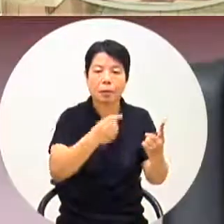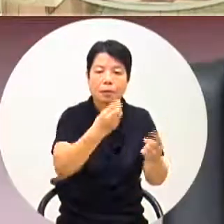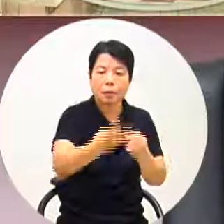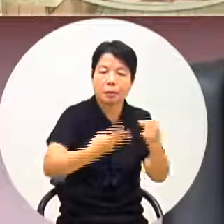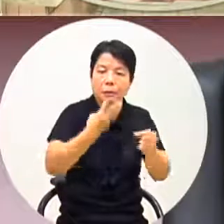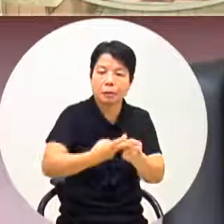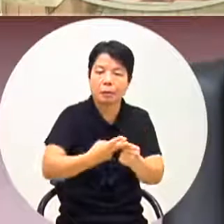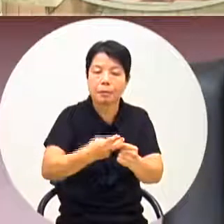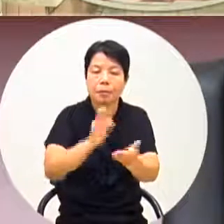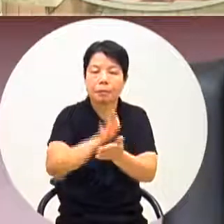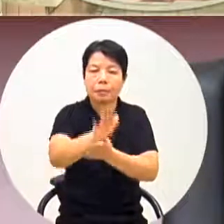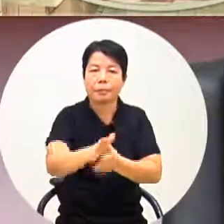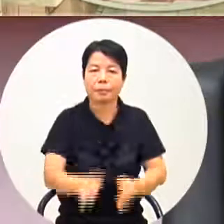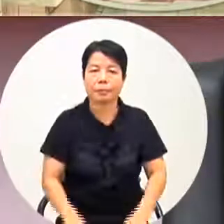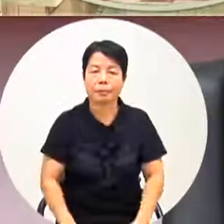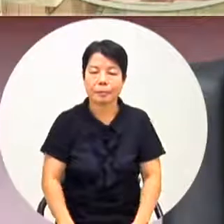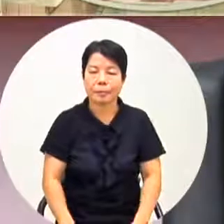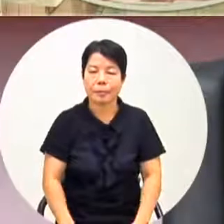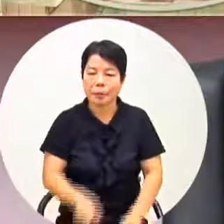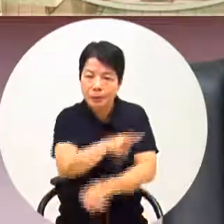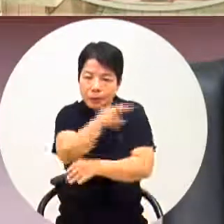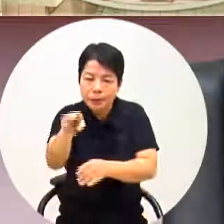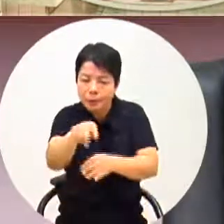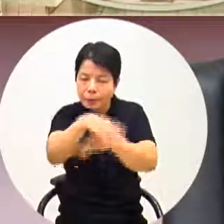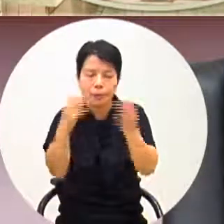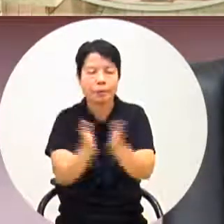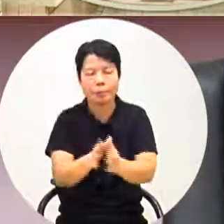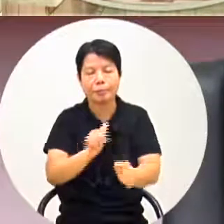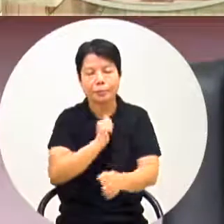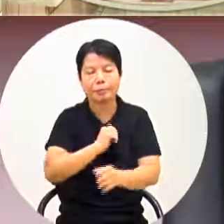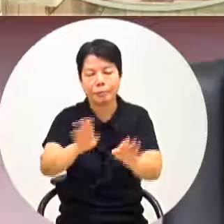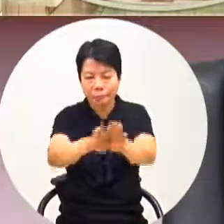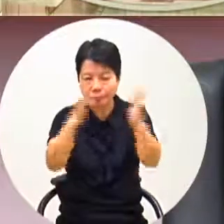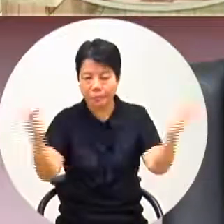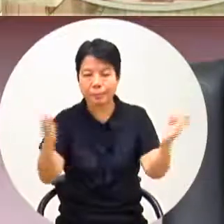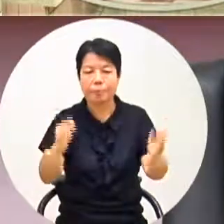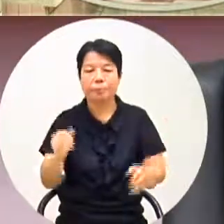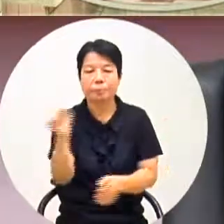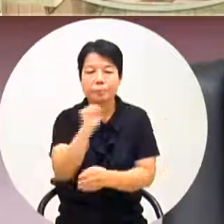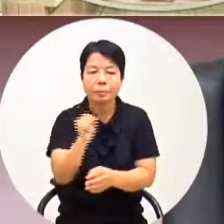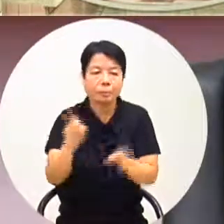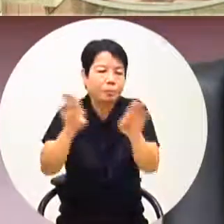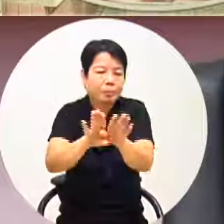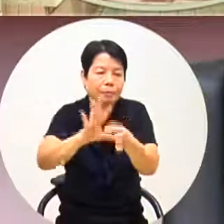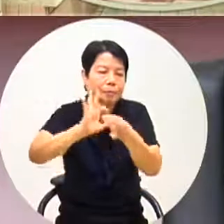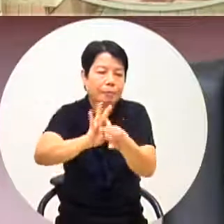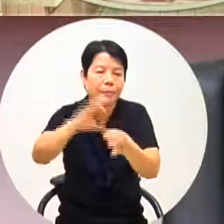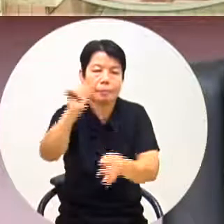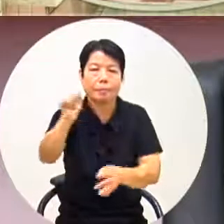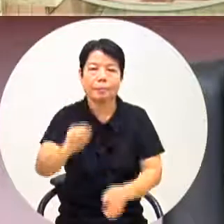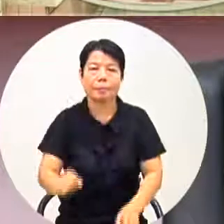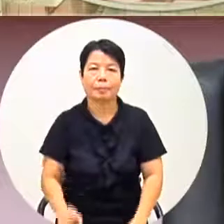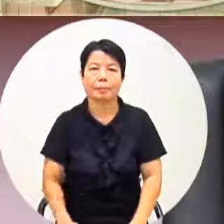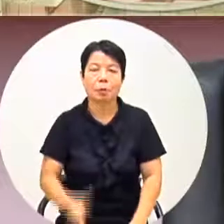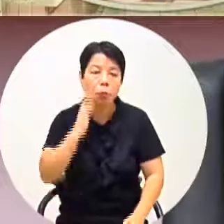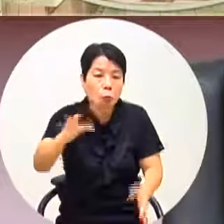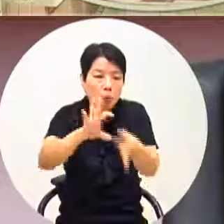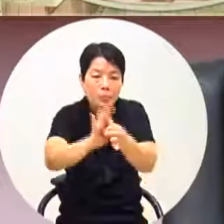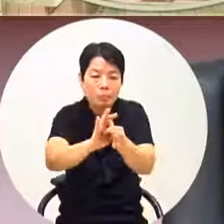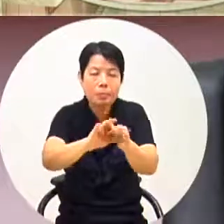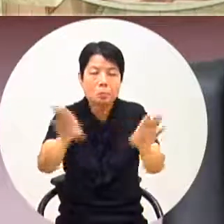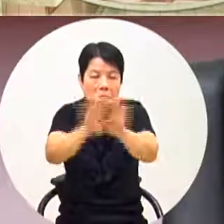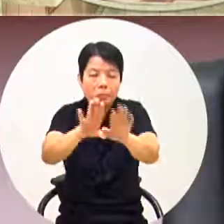其实咱看到拢是真正开放空间了，然后不容许有任何的这样也变成会被拆除的哈。然